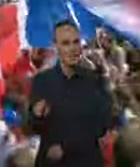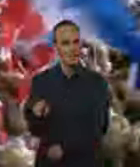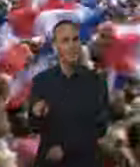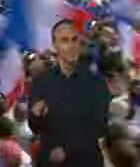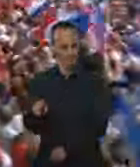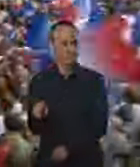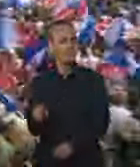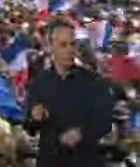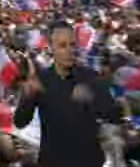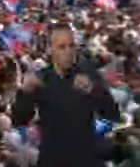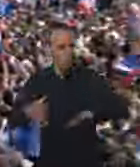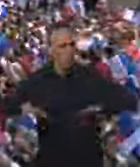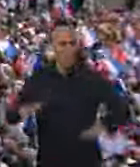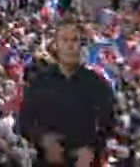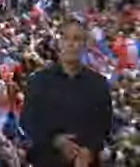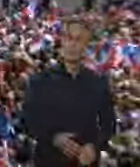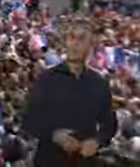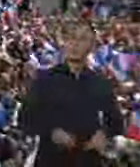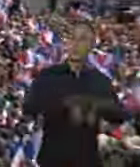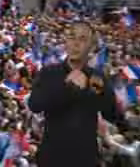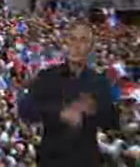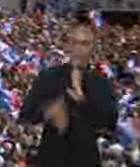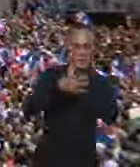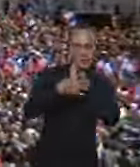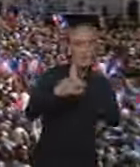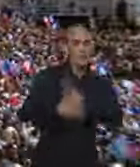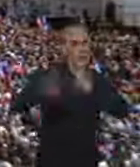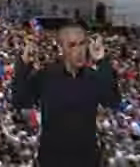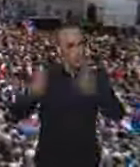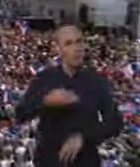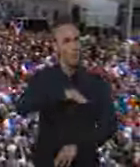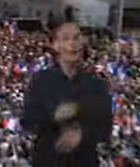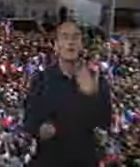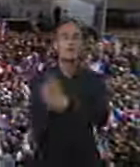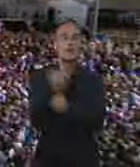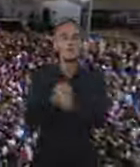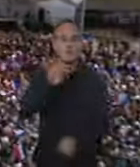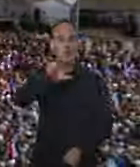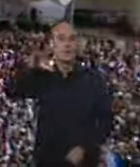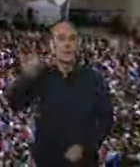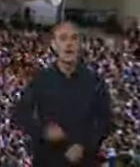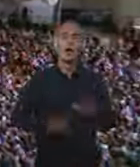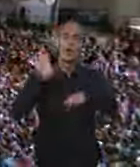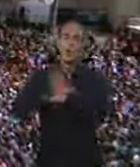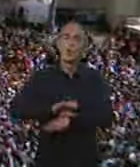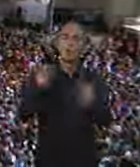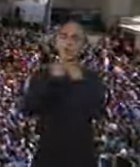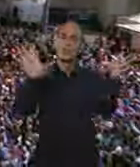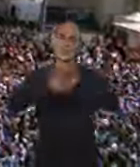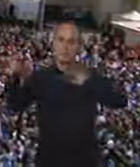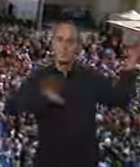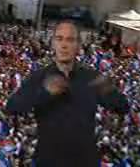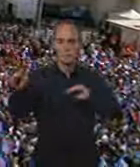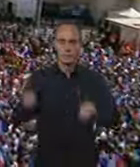nous le ferons en finançant une réduction des cotisations familiales par la TVA antidélocalisation je ne comprends pas